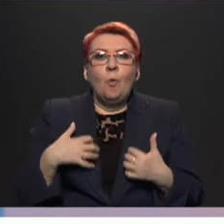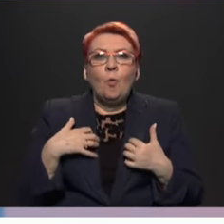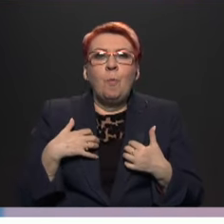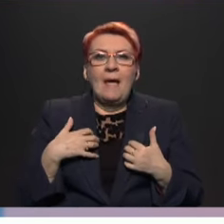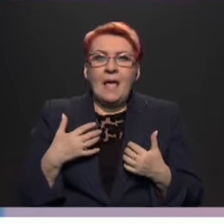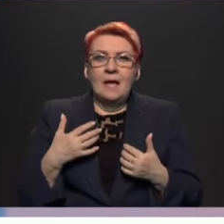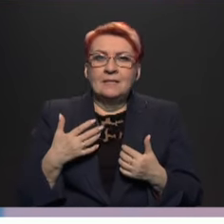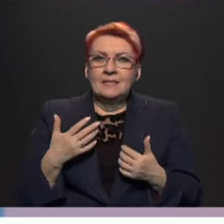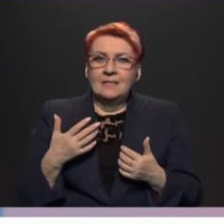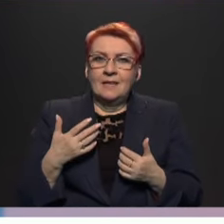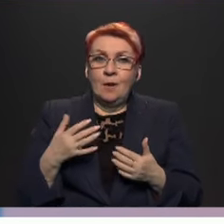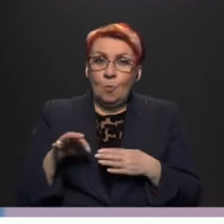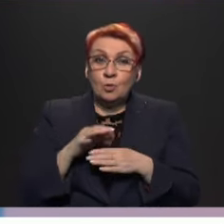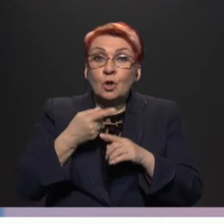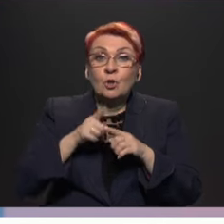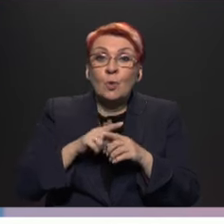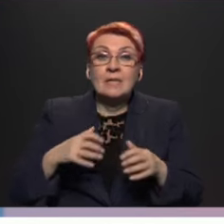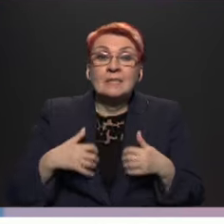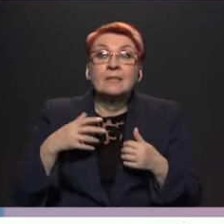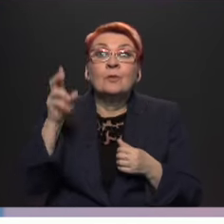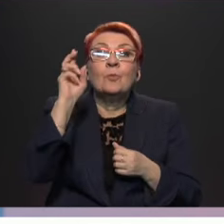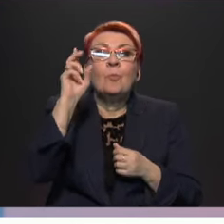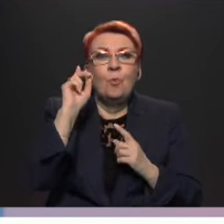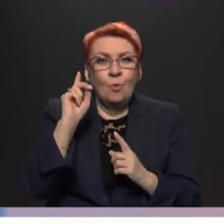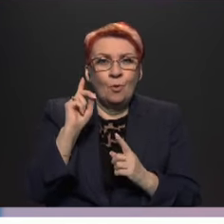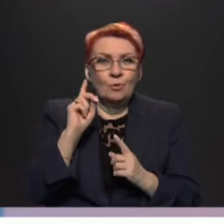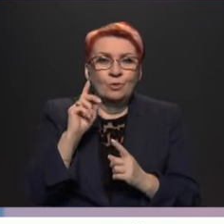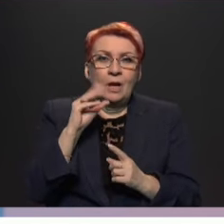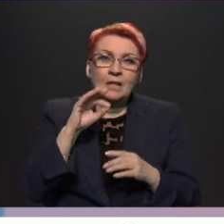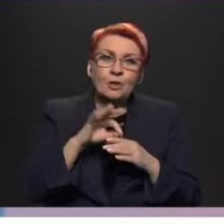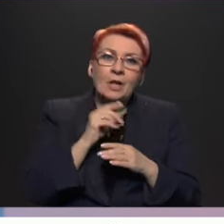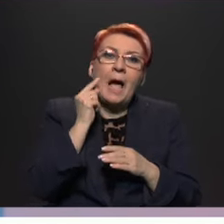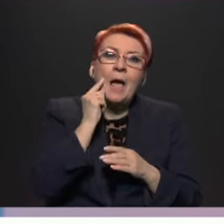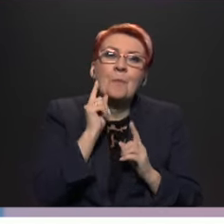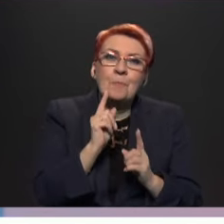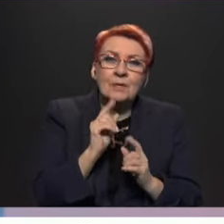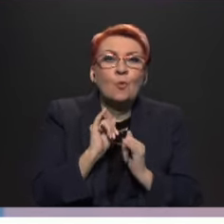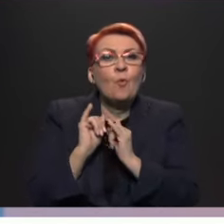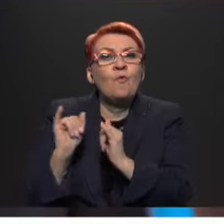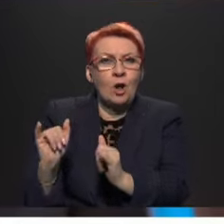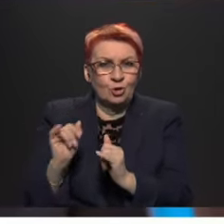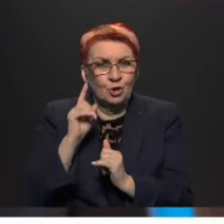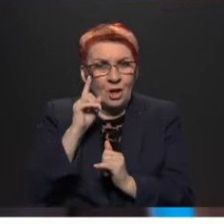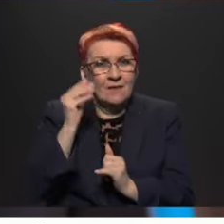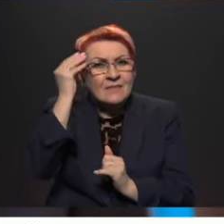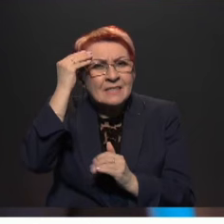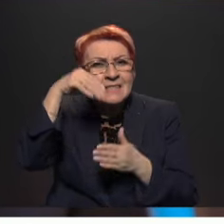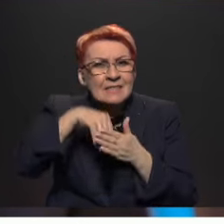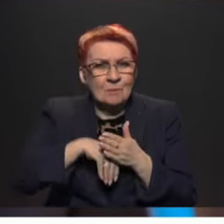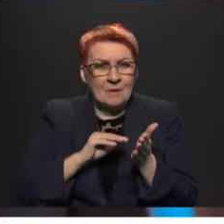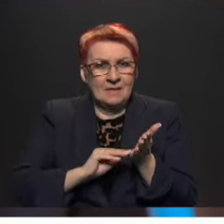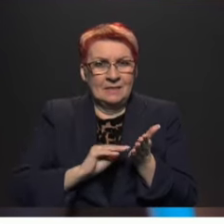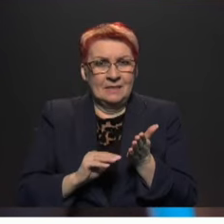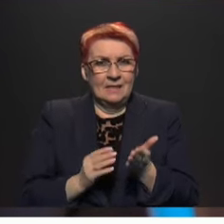подобен страху Божьему, да, когда жена боится обидеть как-то. Тогда это такое уважение. Да, именно вот тут